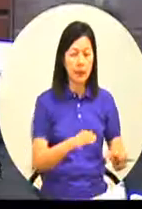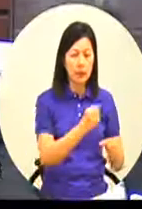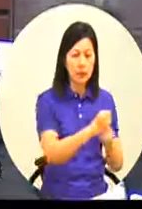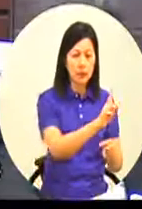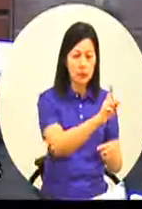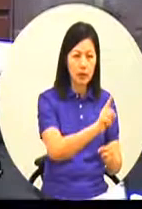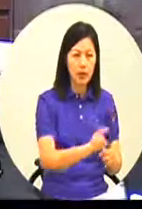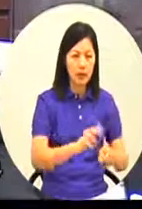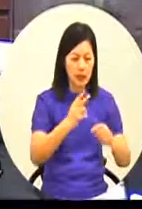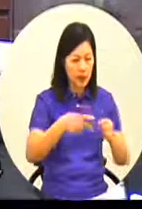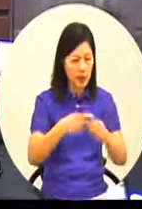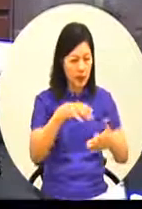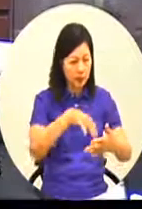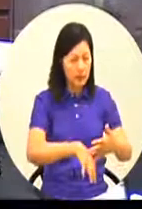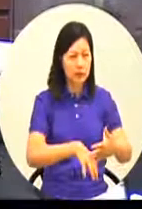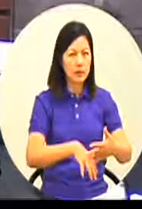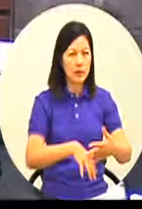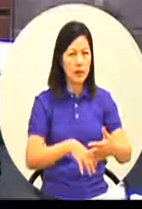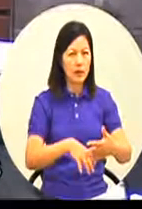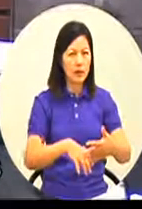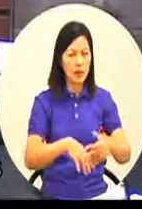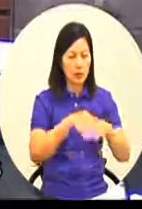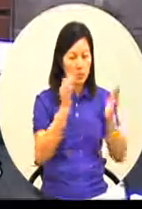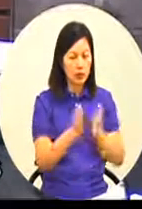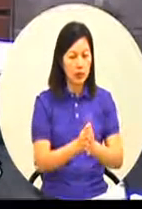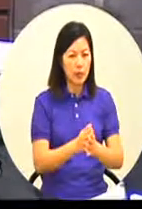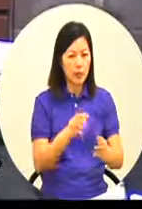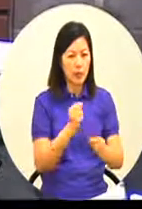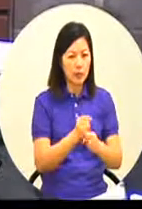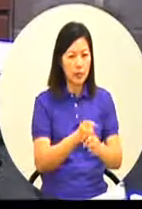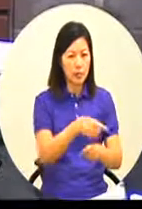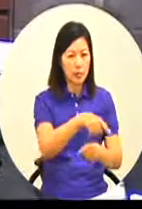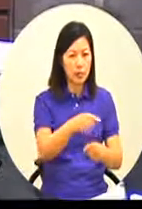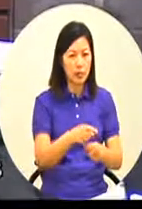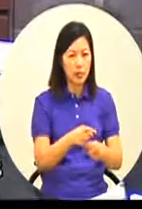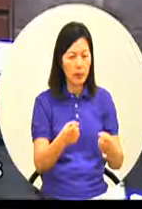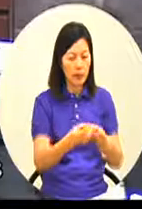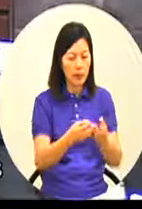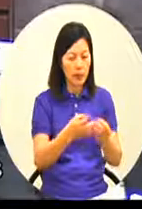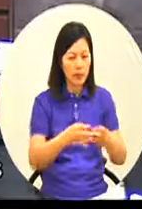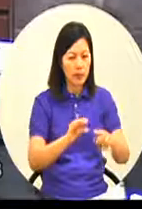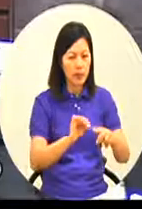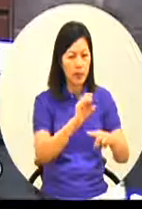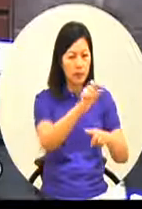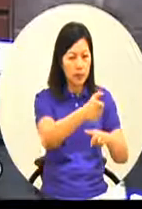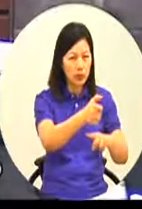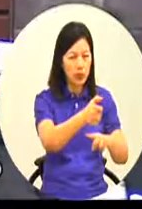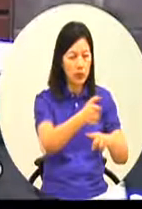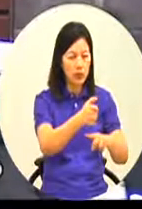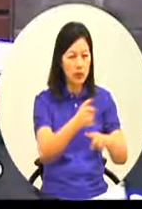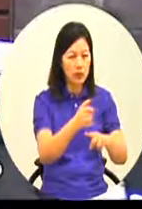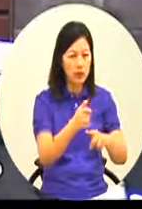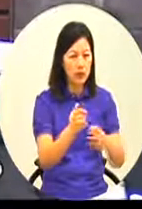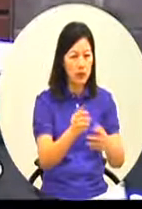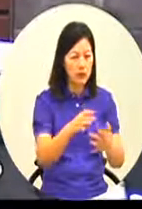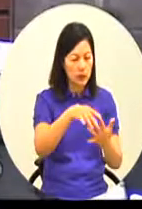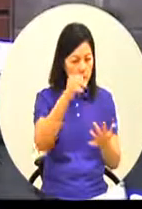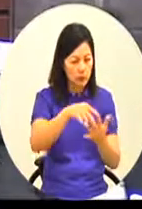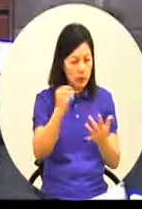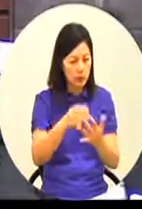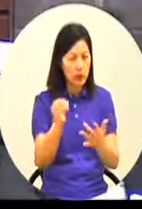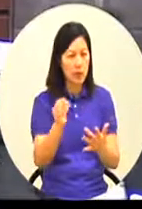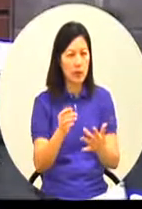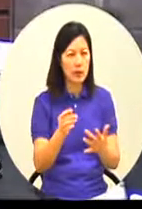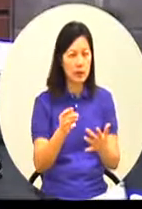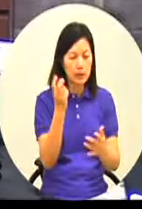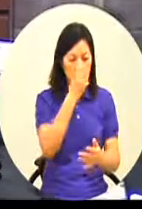在2年内，在我们所有的植栽工程里面呢，我抽检50%以上来抽测了哈。如果发现，